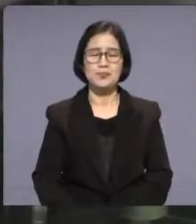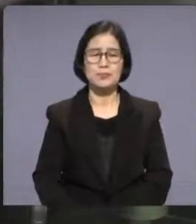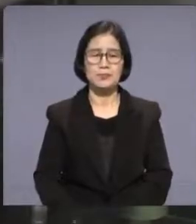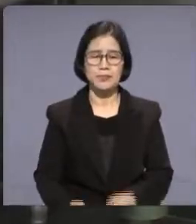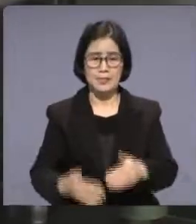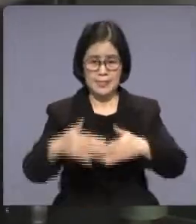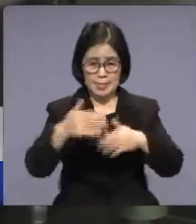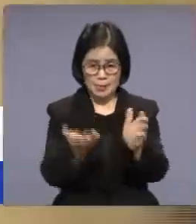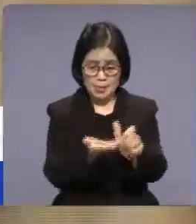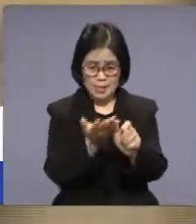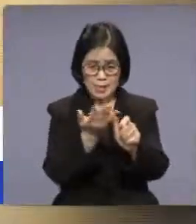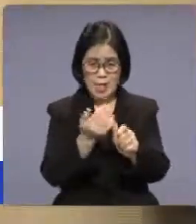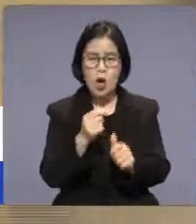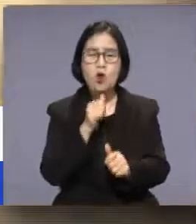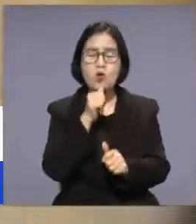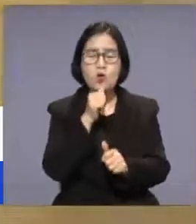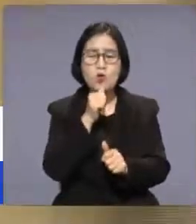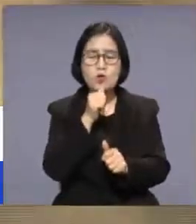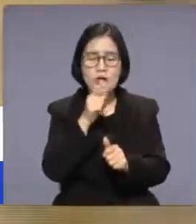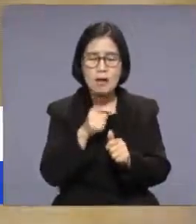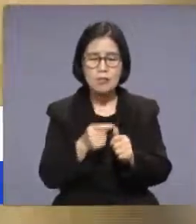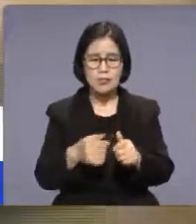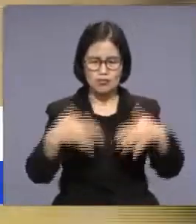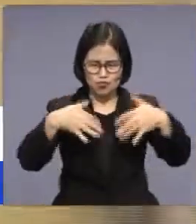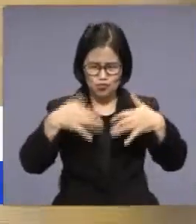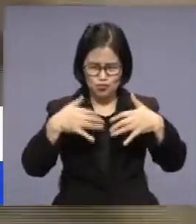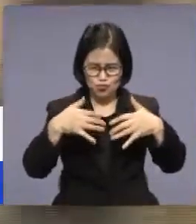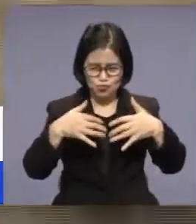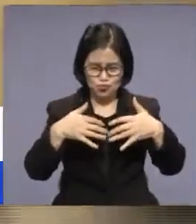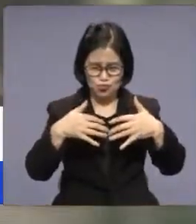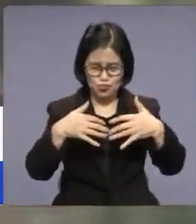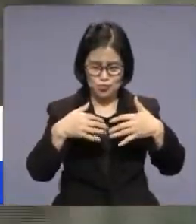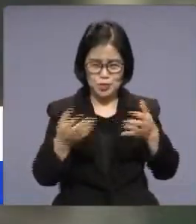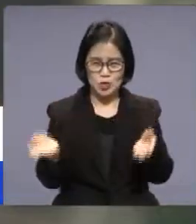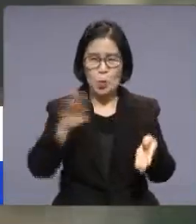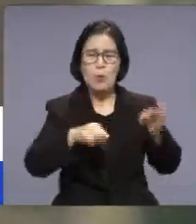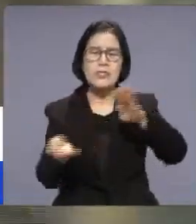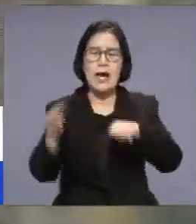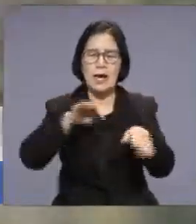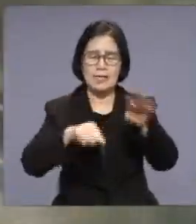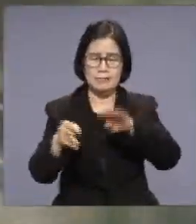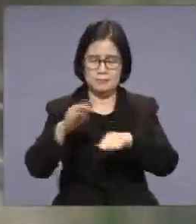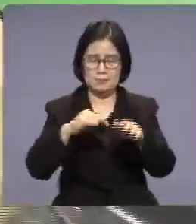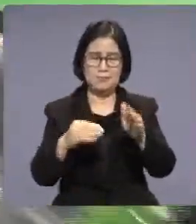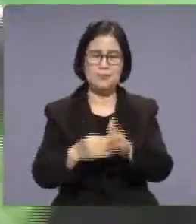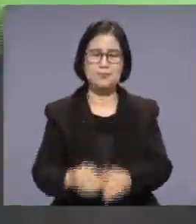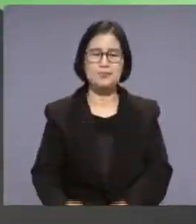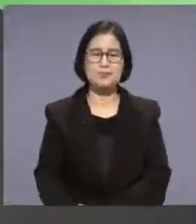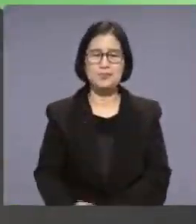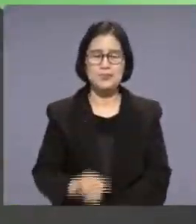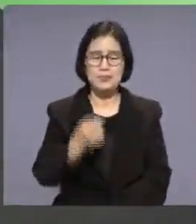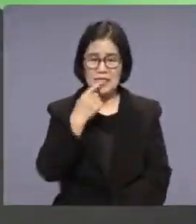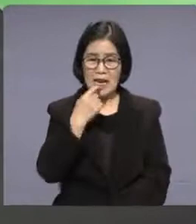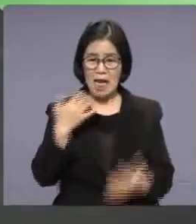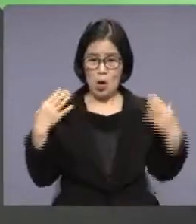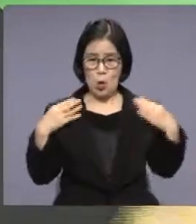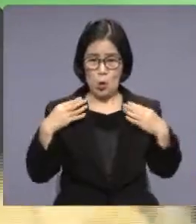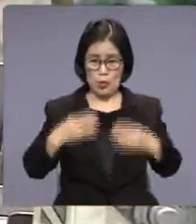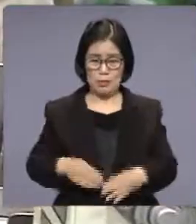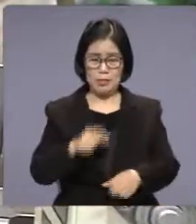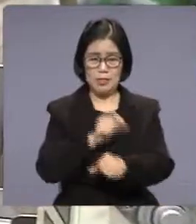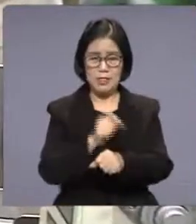재배실에서 갓 나온 신선한 콩나물이 세척을 마치고 식탁에 오를 상품으로 포장됩니다. 하얀 위생복을 입은